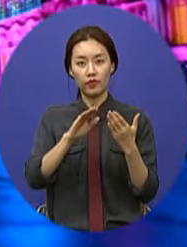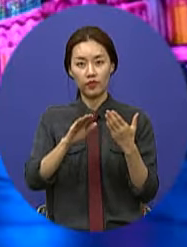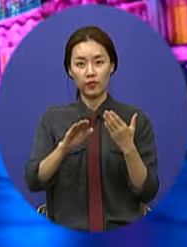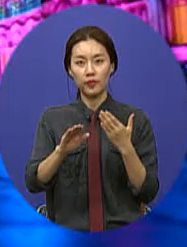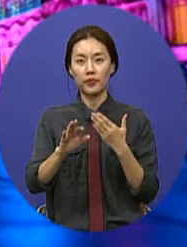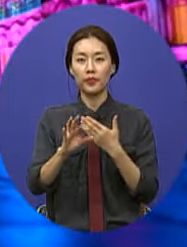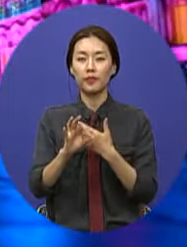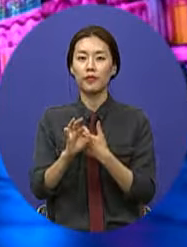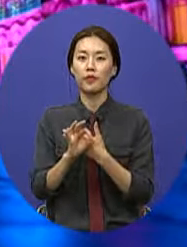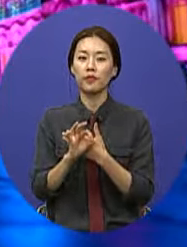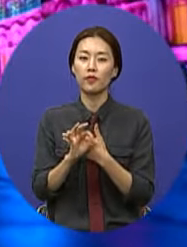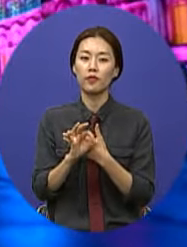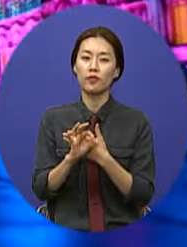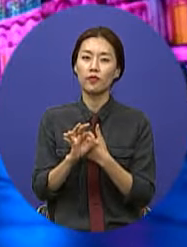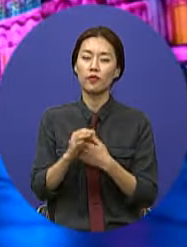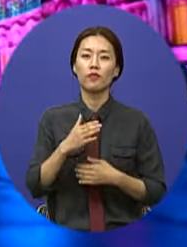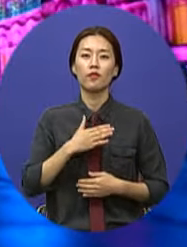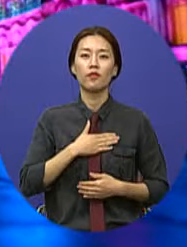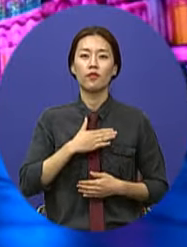따르다니